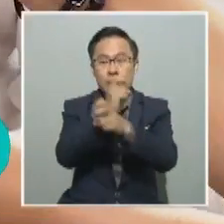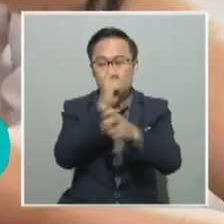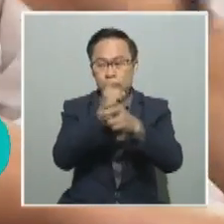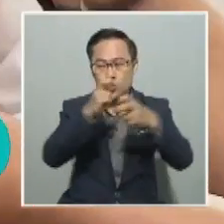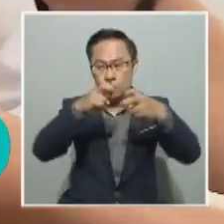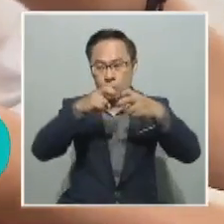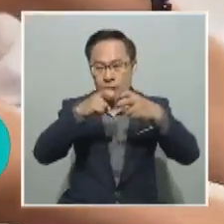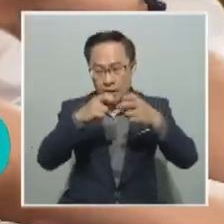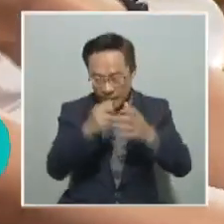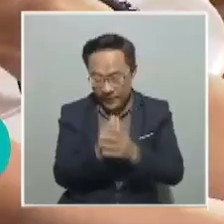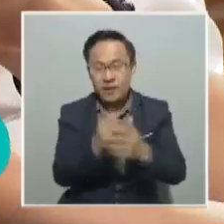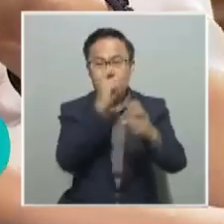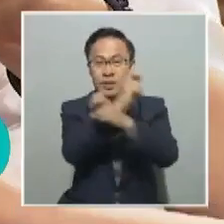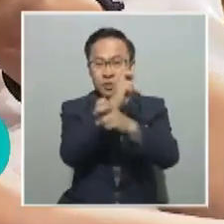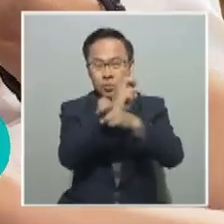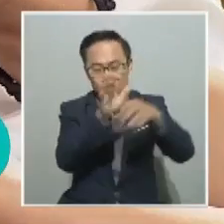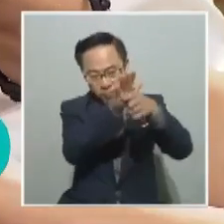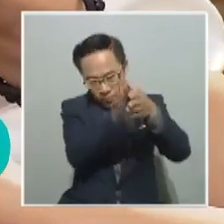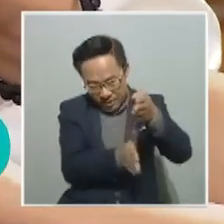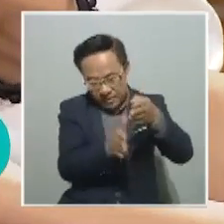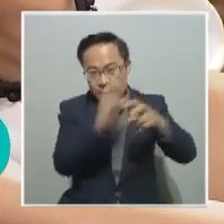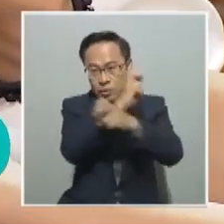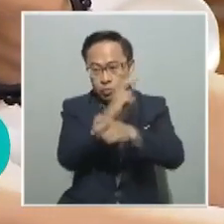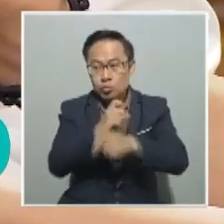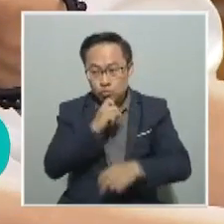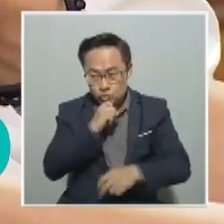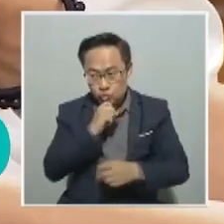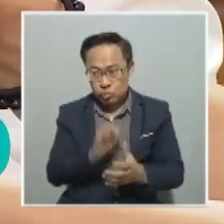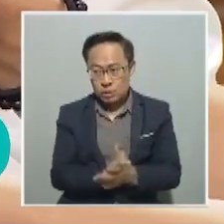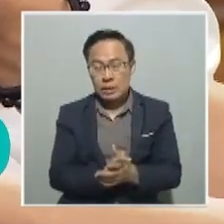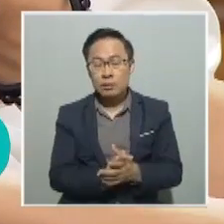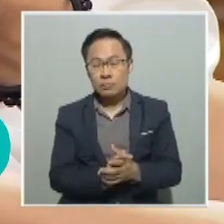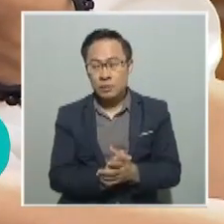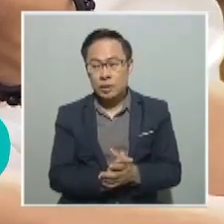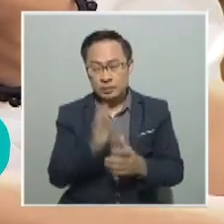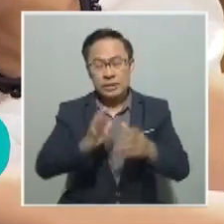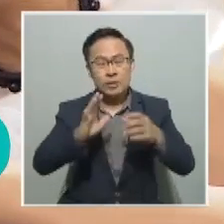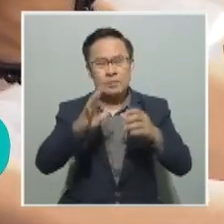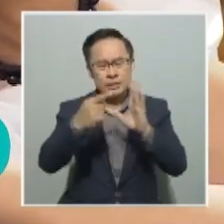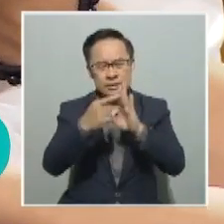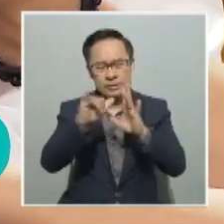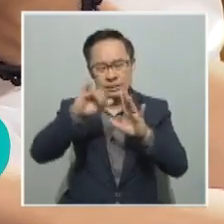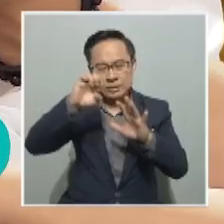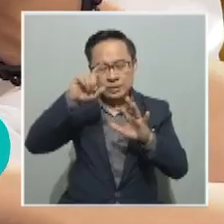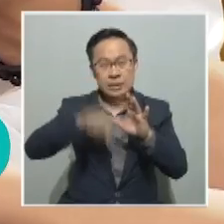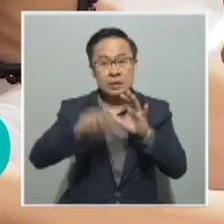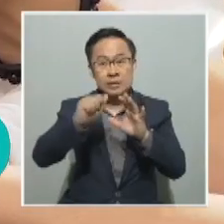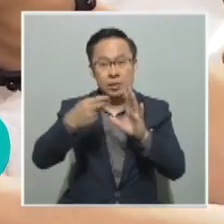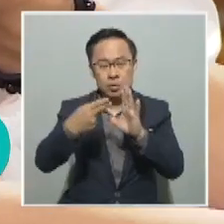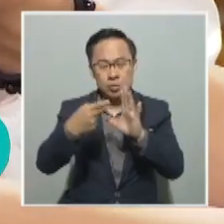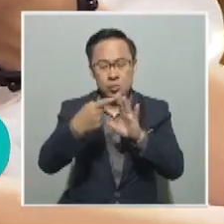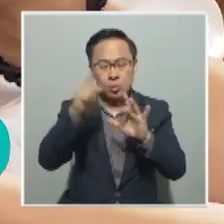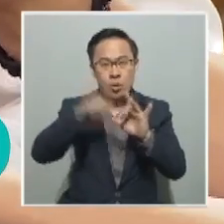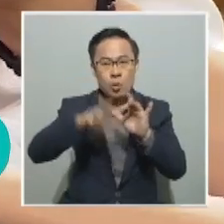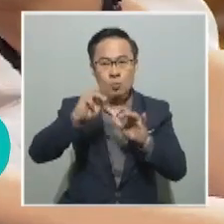เปิดเลย ตรงนี ้จริงๆตรงเนี้ยมันไม่ใช่กระดูกโล่งๆอย่างนี้มันจะมีเยื่อหุ้มข้อที่รัดเป็นกลมๆอย่างนี้อยู ่ เ